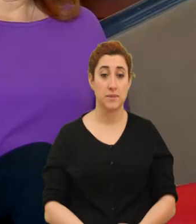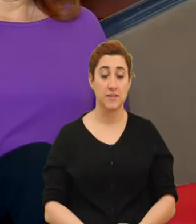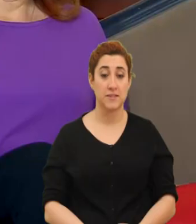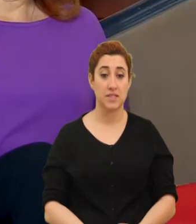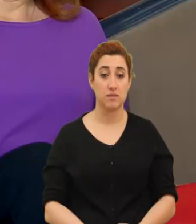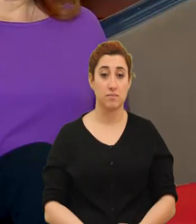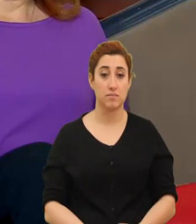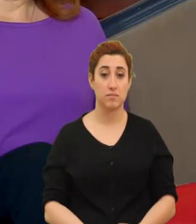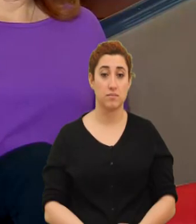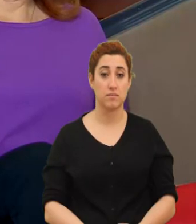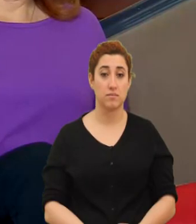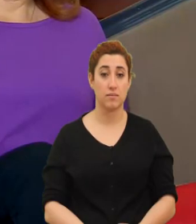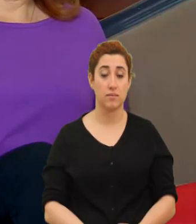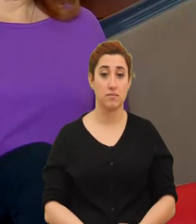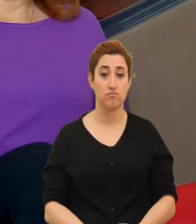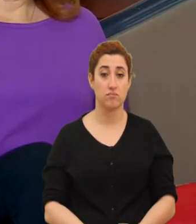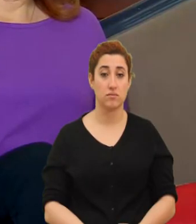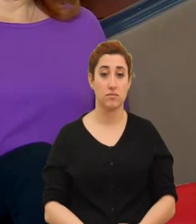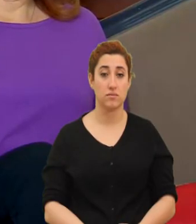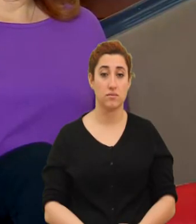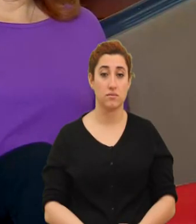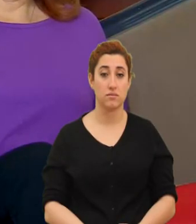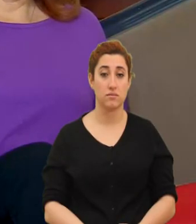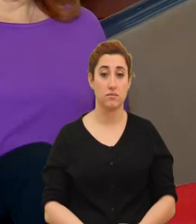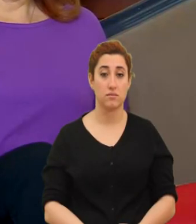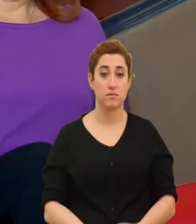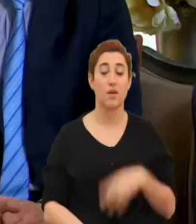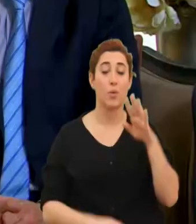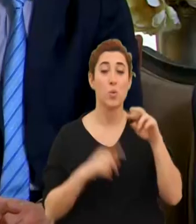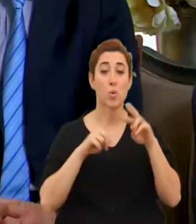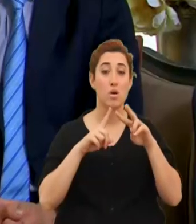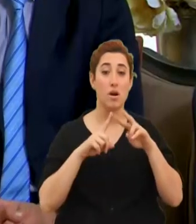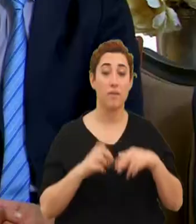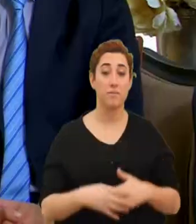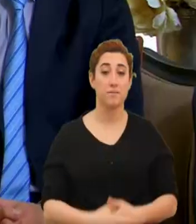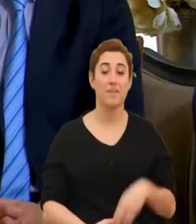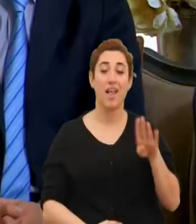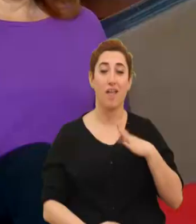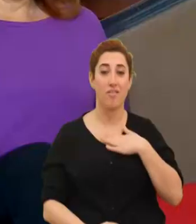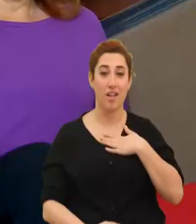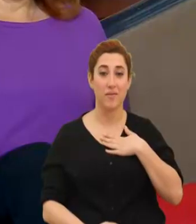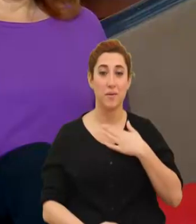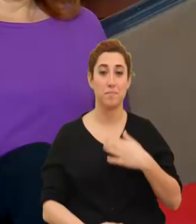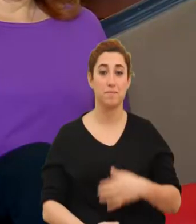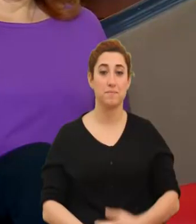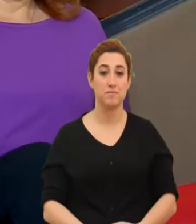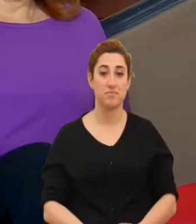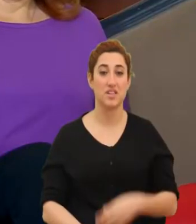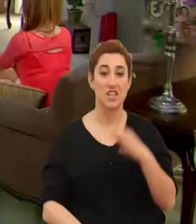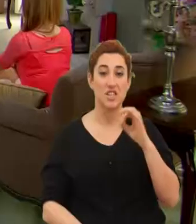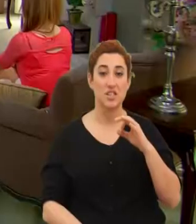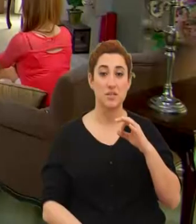Nurhan, Evladım,